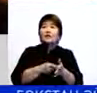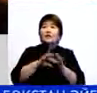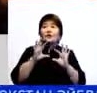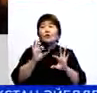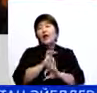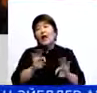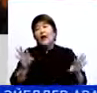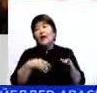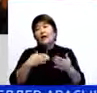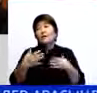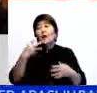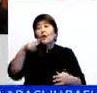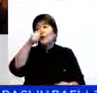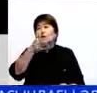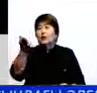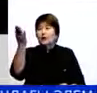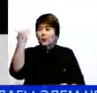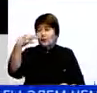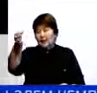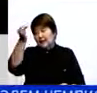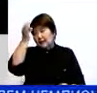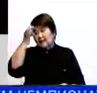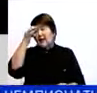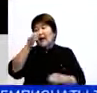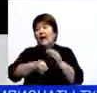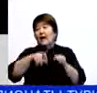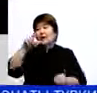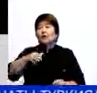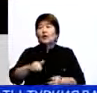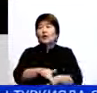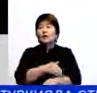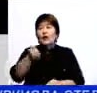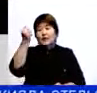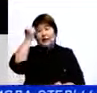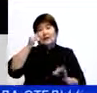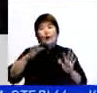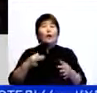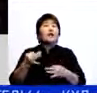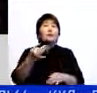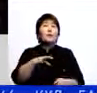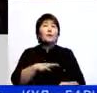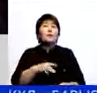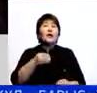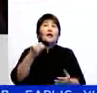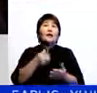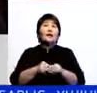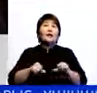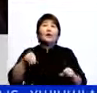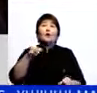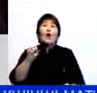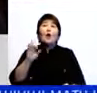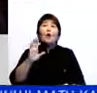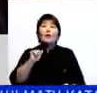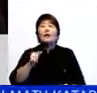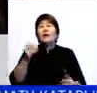туралы әңгімелесті. 30 жыл бұрынғы жылы естеліктер, ғарышкерлер жадында ұзақ сақталған оқиғалармен бөлісті. Келелі кеңесте Тоқтар Әубәкіров